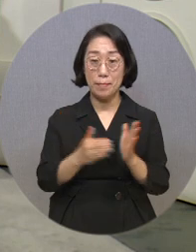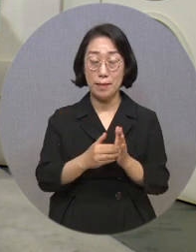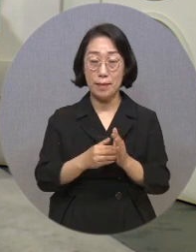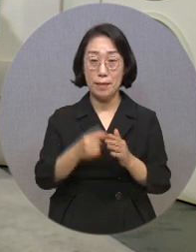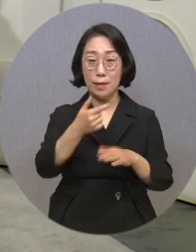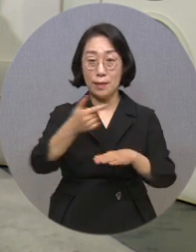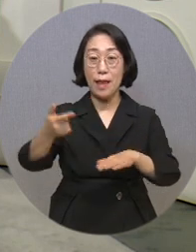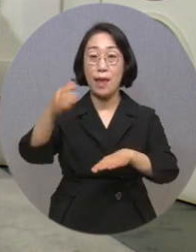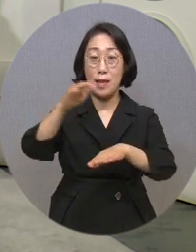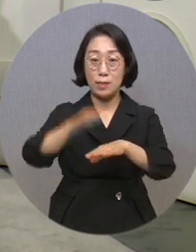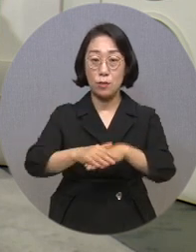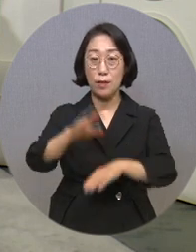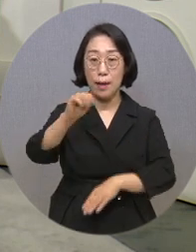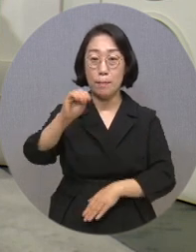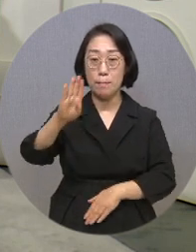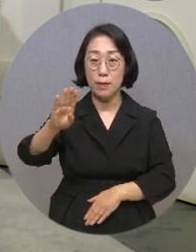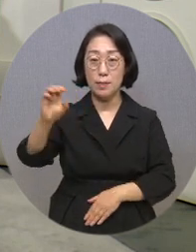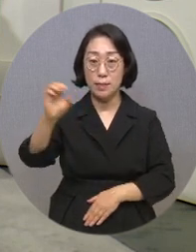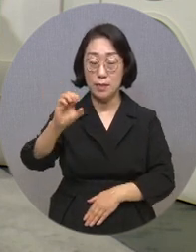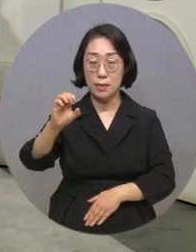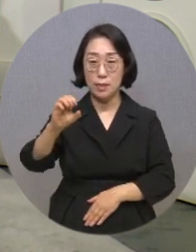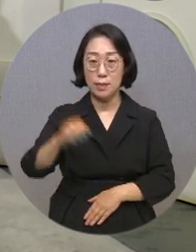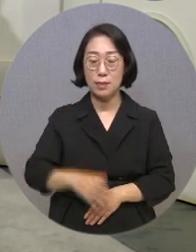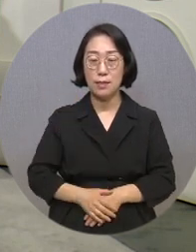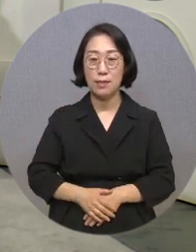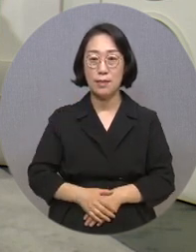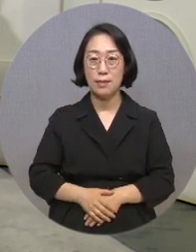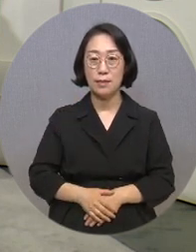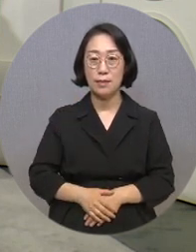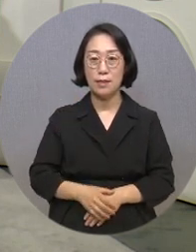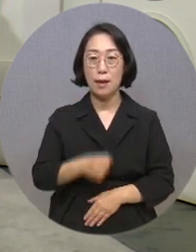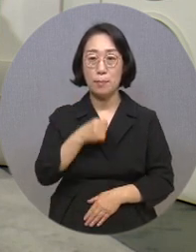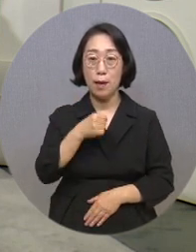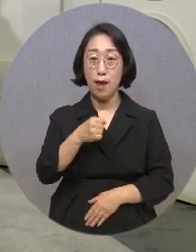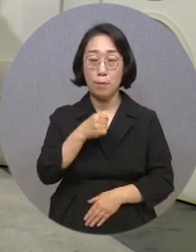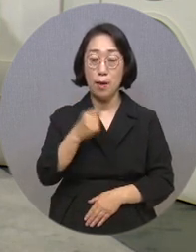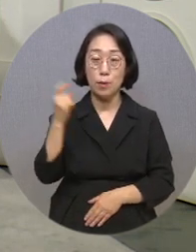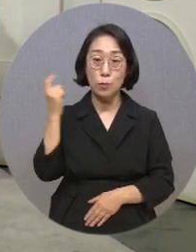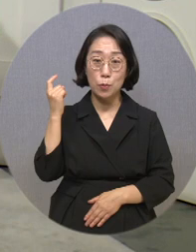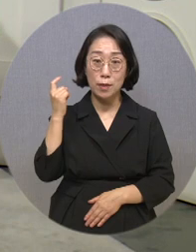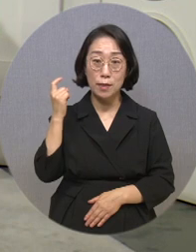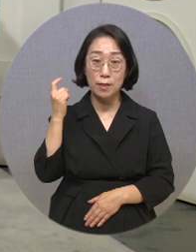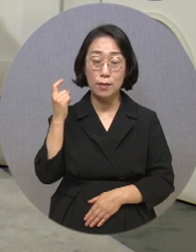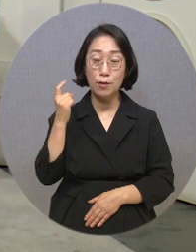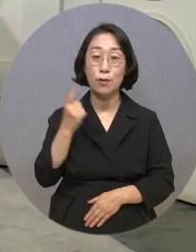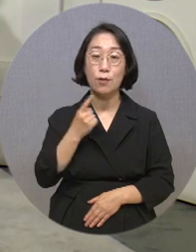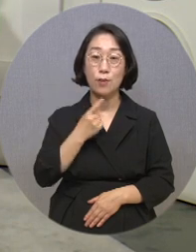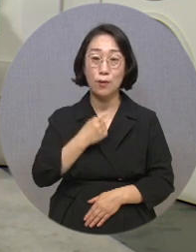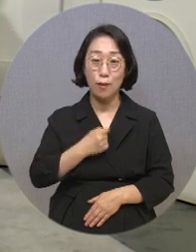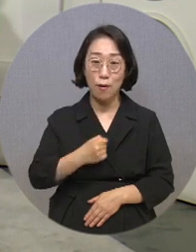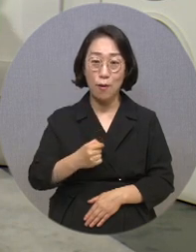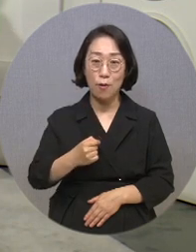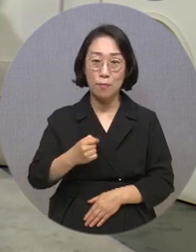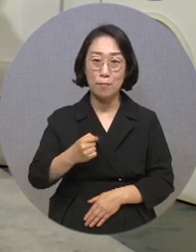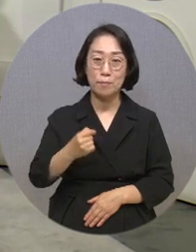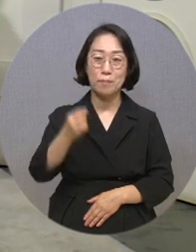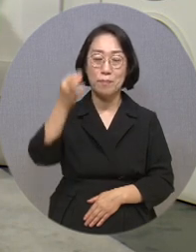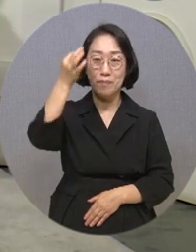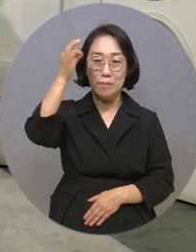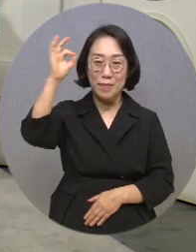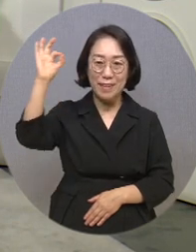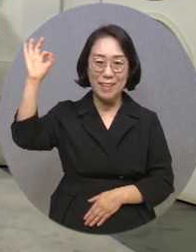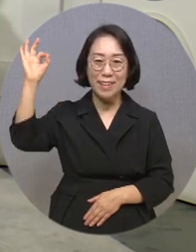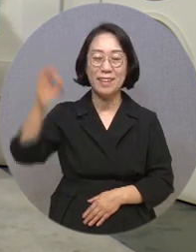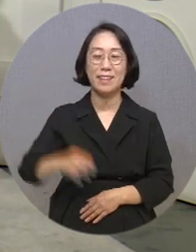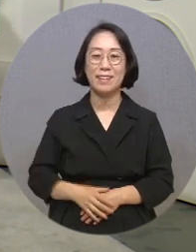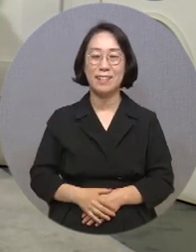대전 MBC에서 노금선 아나운서의 꾀꼬리 같은 목소리가 들렸던 옛 추억이 있는데,